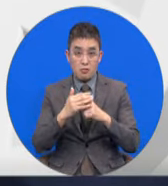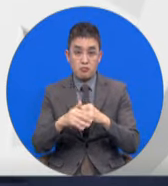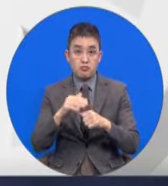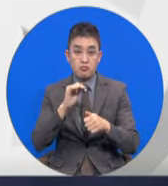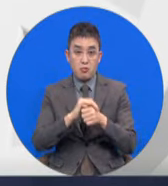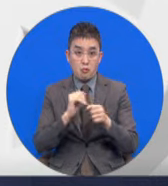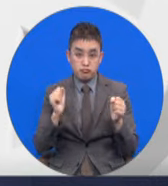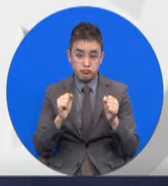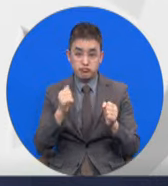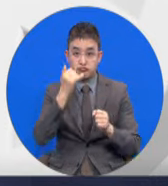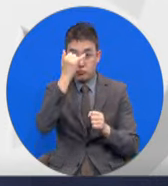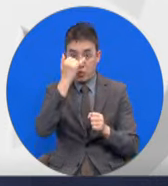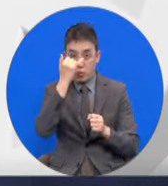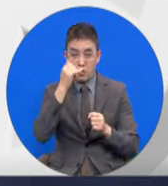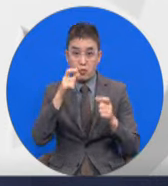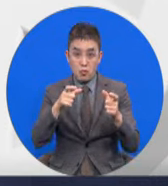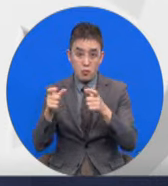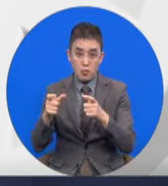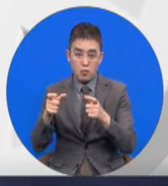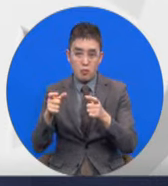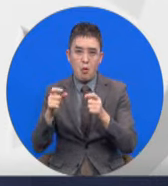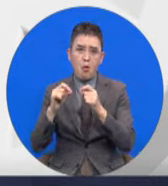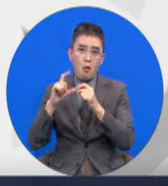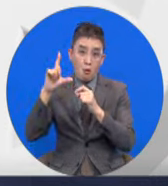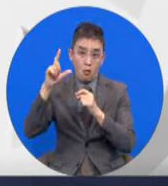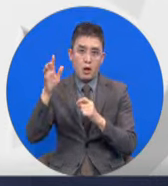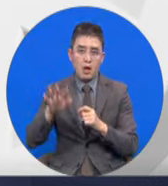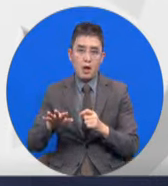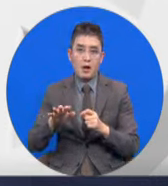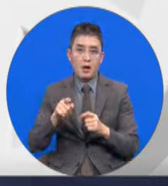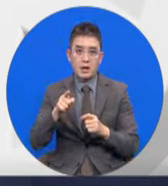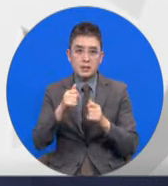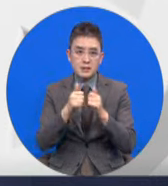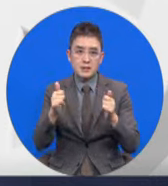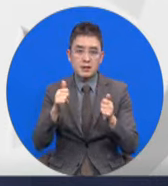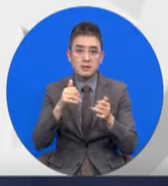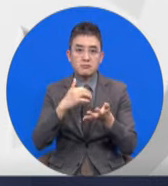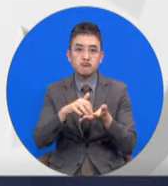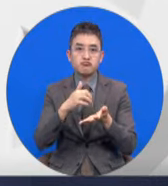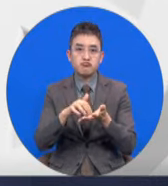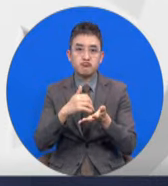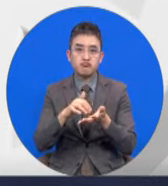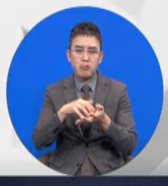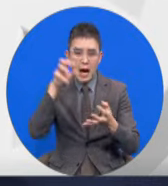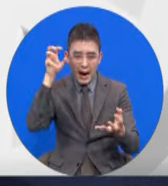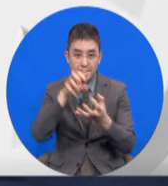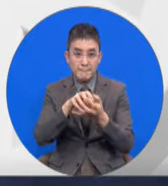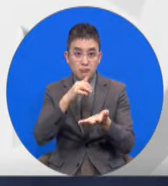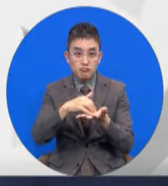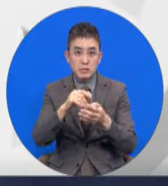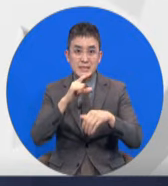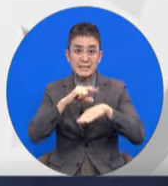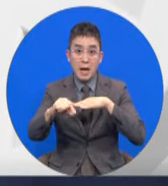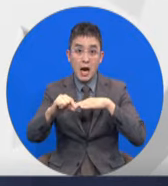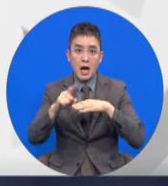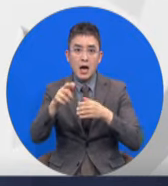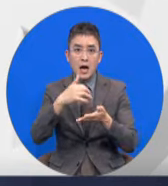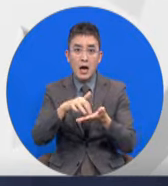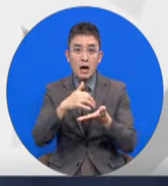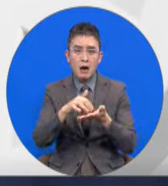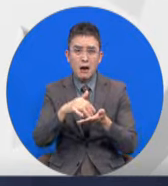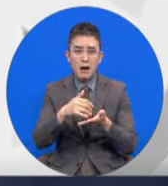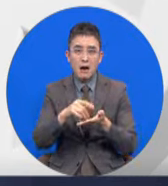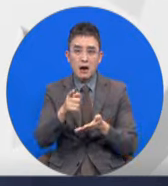넘는데 그것은 인구 밀도적인 측면도 있습니다. 사실은 전체 총수 인구수가 지방은 아무래도 적다 보니까